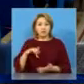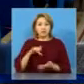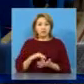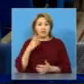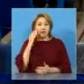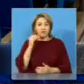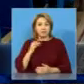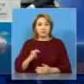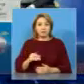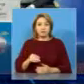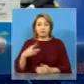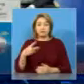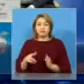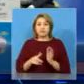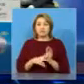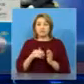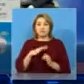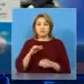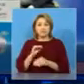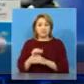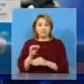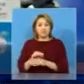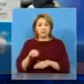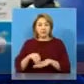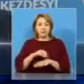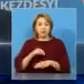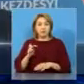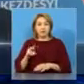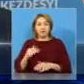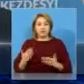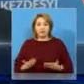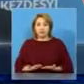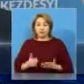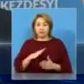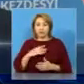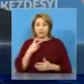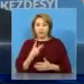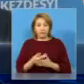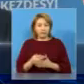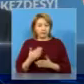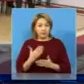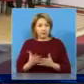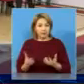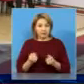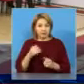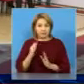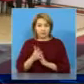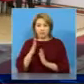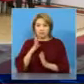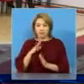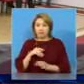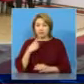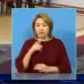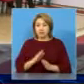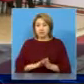Алматы ауданы құрамына 28 елді мекен кіреді. Аудан әкімі Әміржан Оразғалиев тұрғындардың тарапынан түскен мәселелер қаперге алынып, кезең-кезеңмен жүзеге